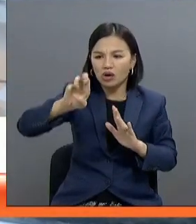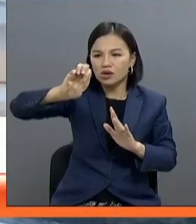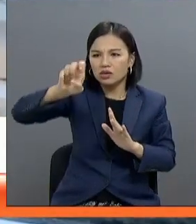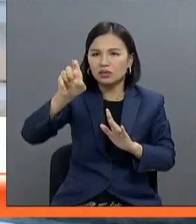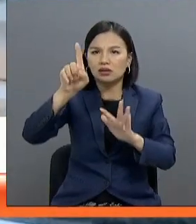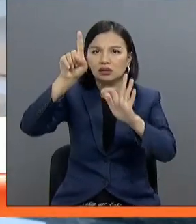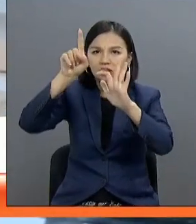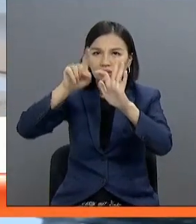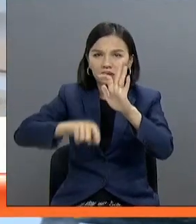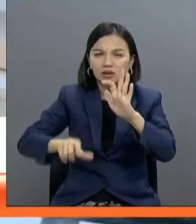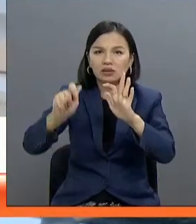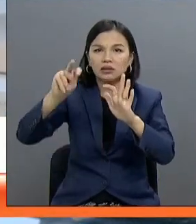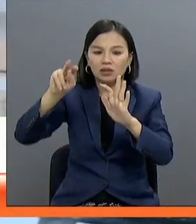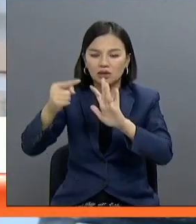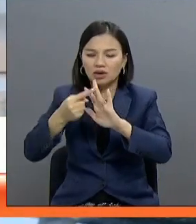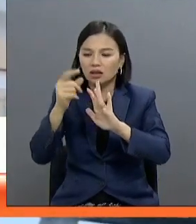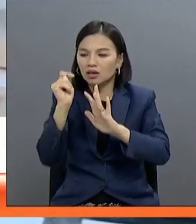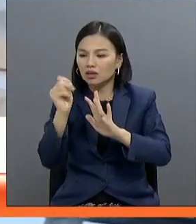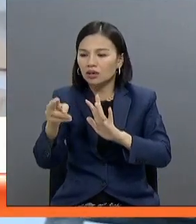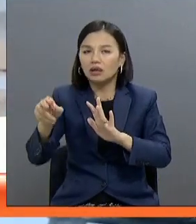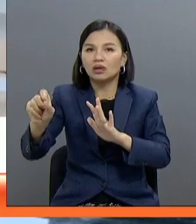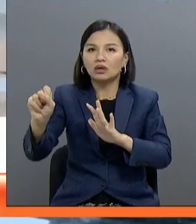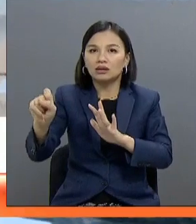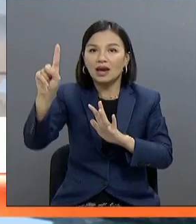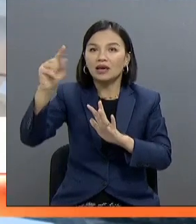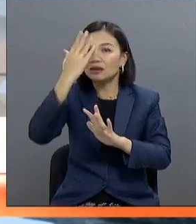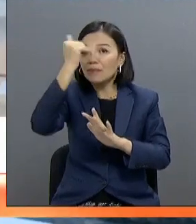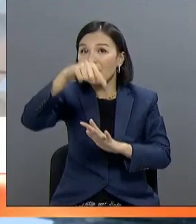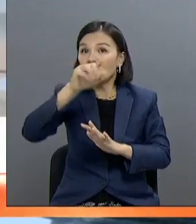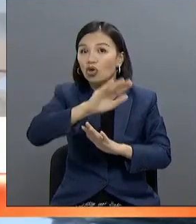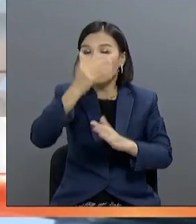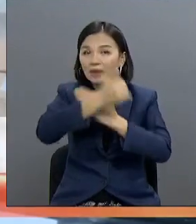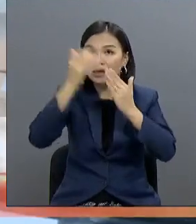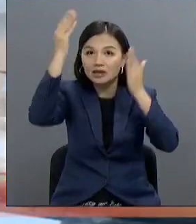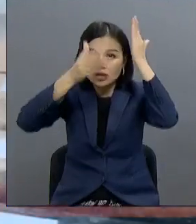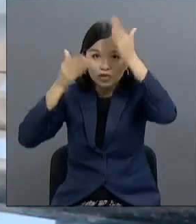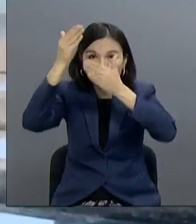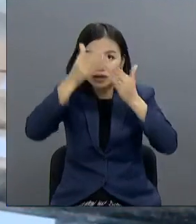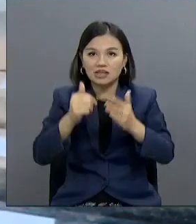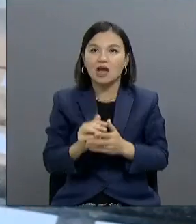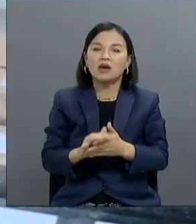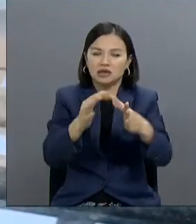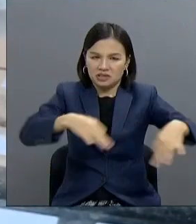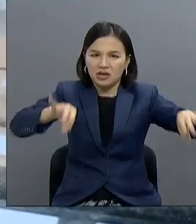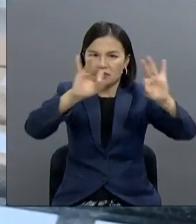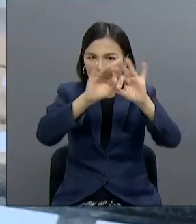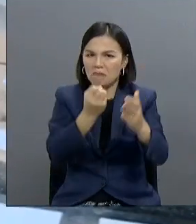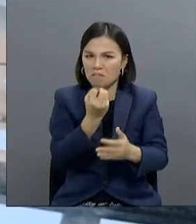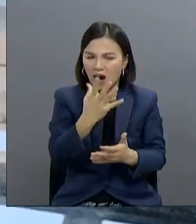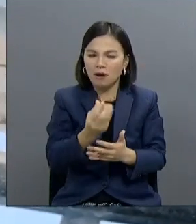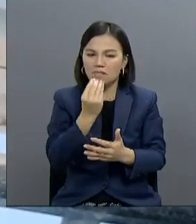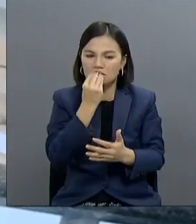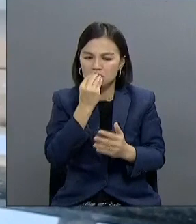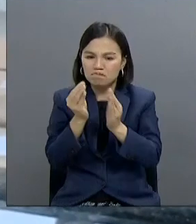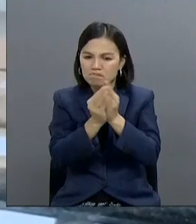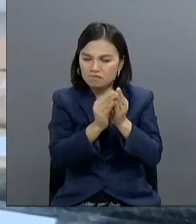ต้องการที่จะแสดงให้เห็นว่าเกาะแห่งเครื่องเทศแมลูกูแห่งอินโดนีเซียนะคะมีอิทธิพลที่มากกว่าแค่เรื่องของอาหารและเป็นสิ่งที่สะท้อน